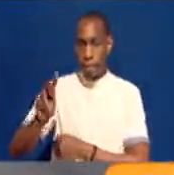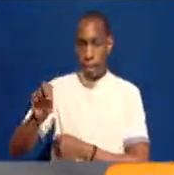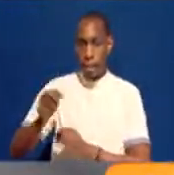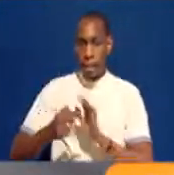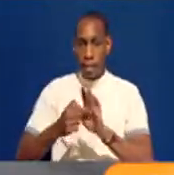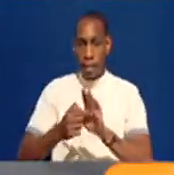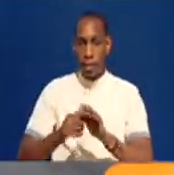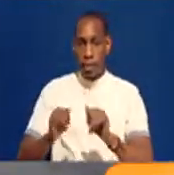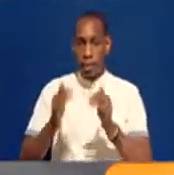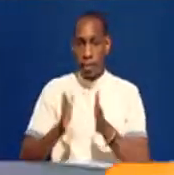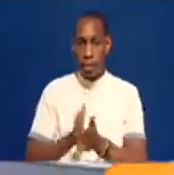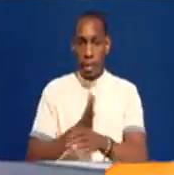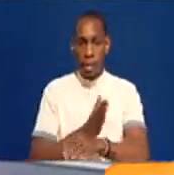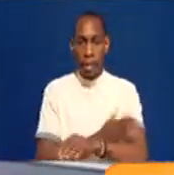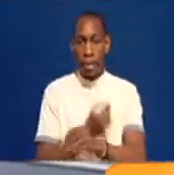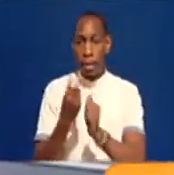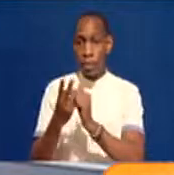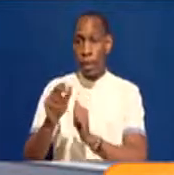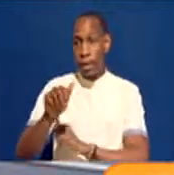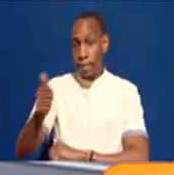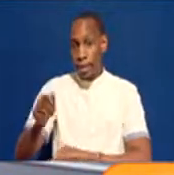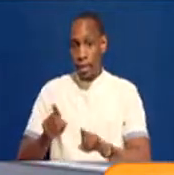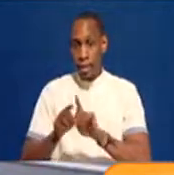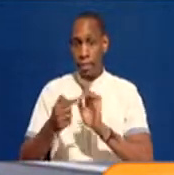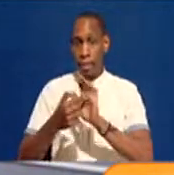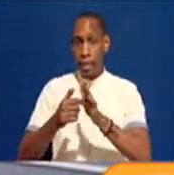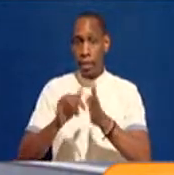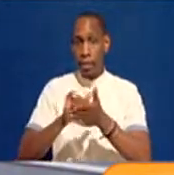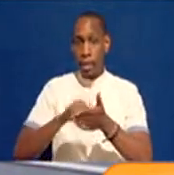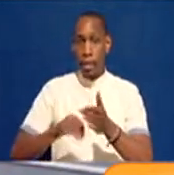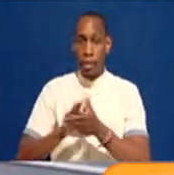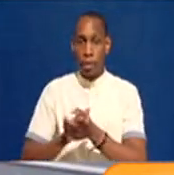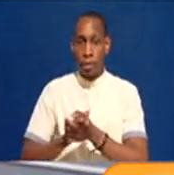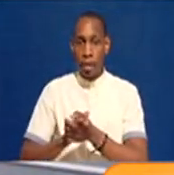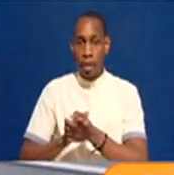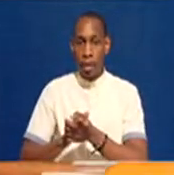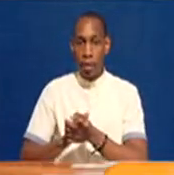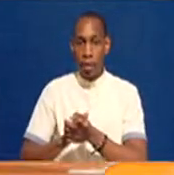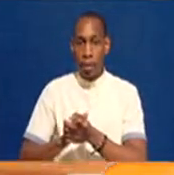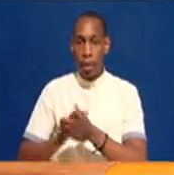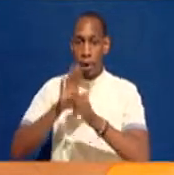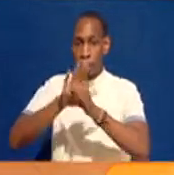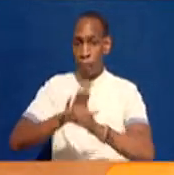alikuwa na majeraha mengine 12 yanayoashiria mateso kabla ya kifo.